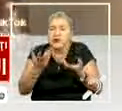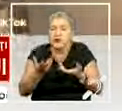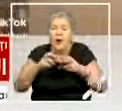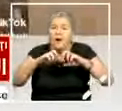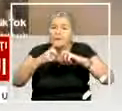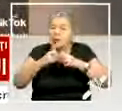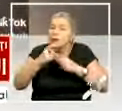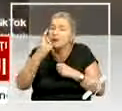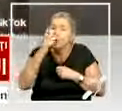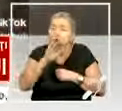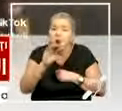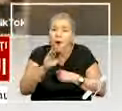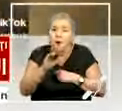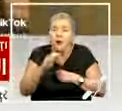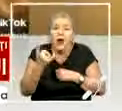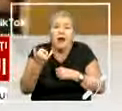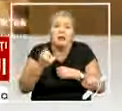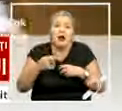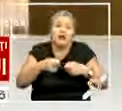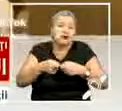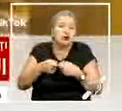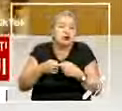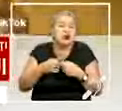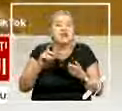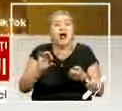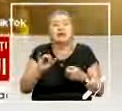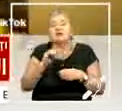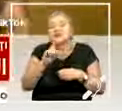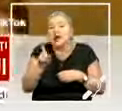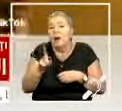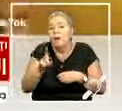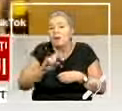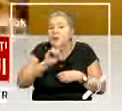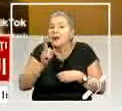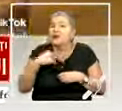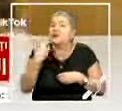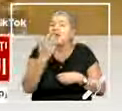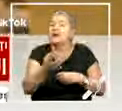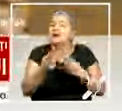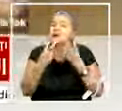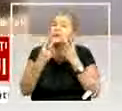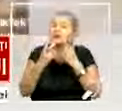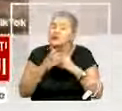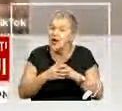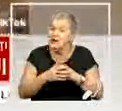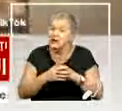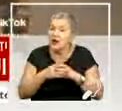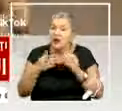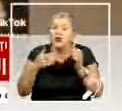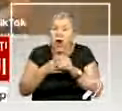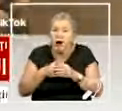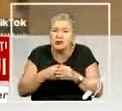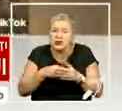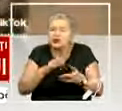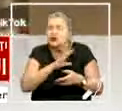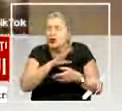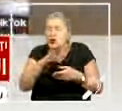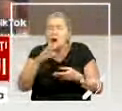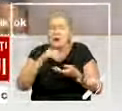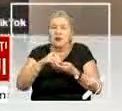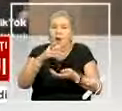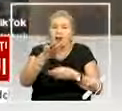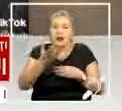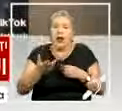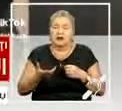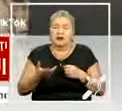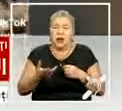unui copil care au fost ignorate de societate sau poate nu le-a dat societatea importanța cuvenită și iată s-a ajuns la o adevărată tragedie.